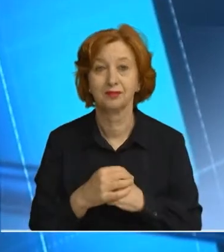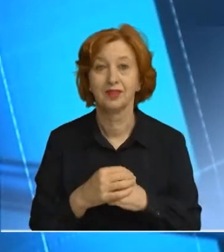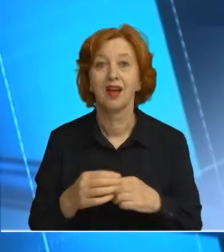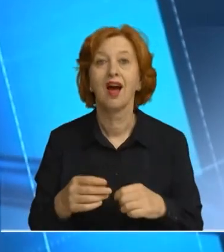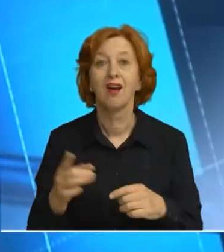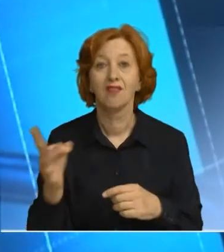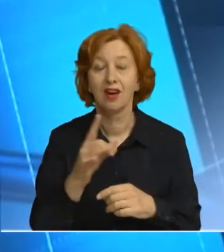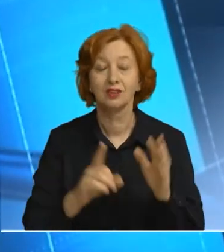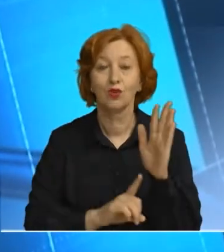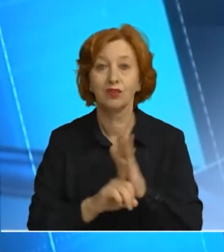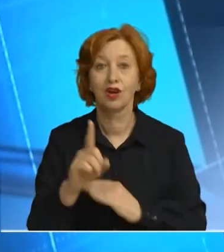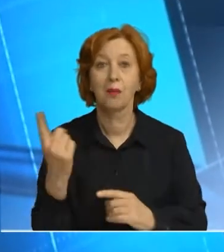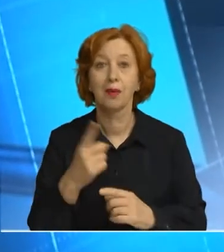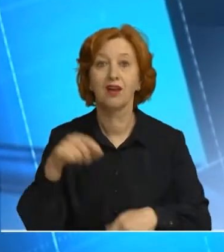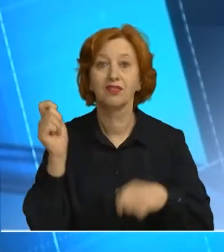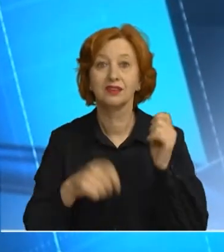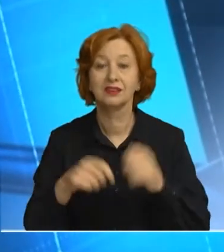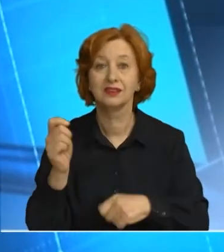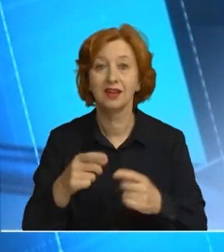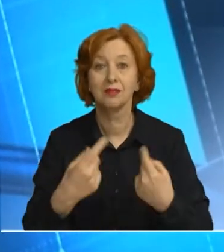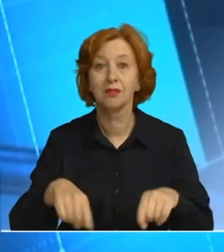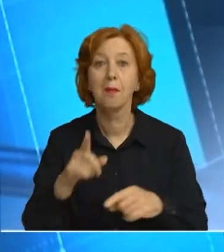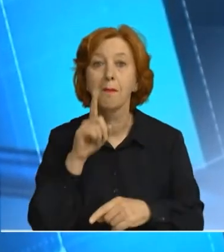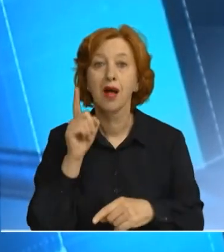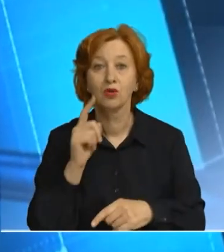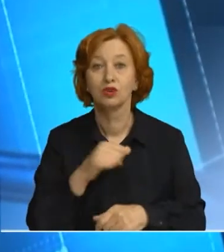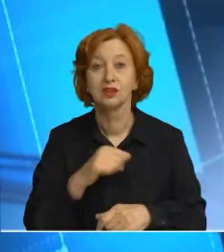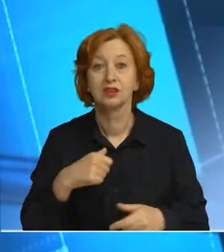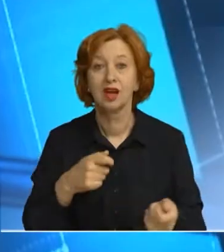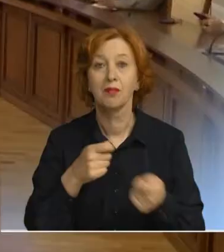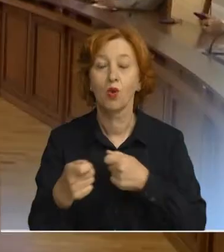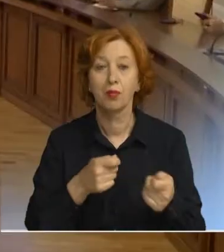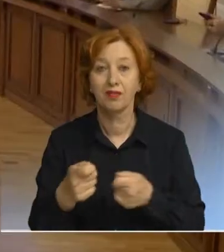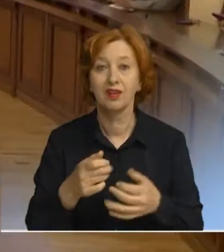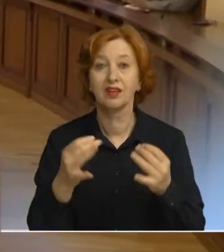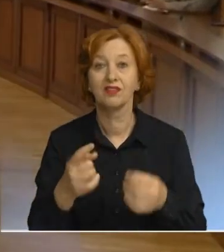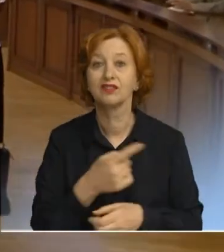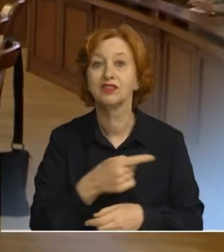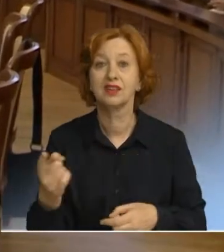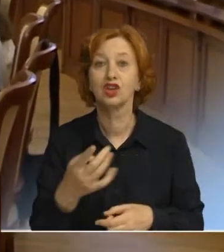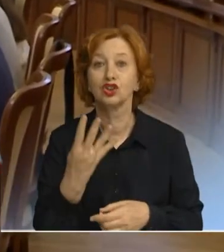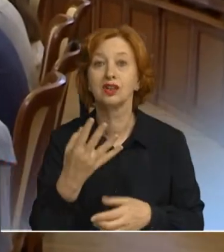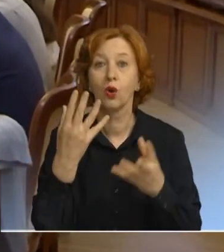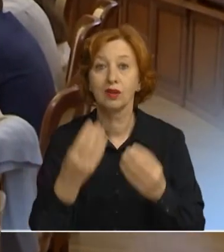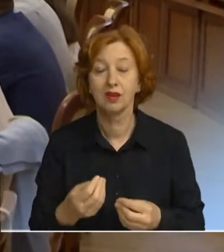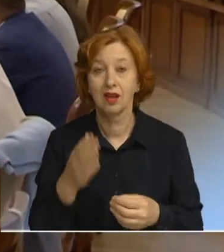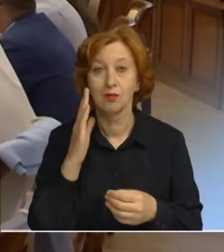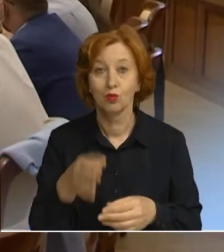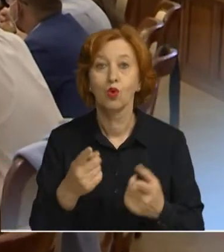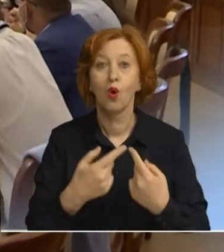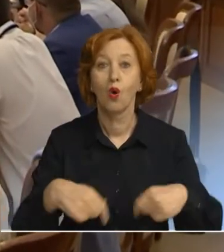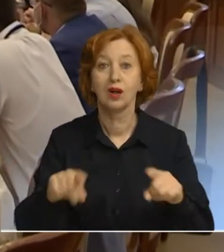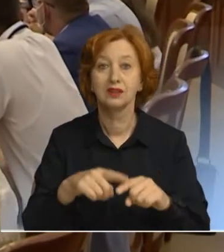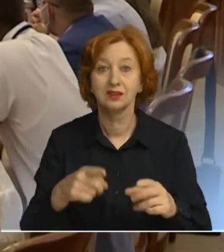В Ростове стартовал первый съезд Ассоциации органов молодежного самоуправления стран ЕАЭС. В течение 4 дней представители организации из